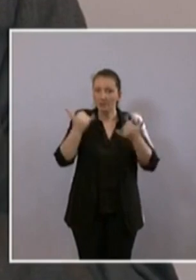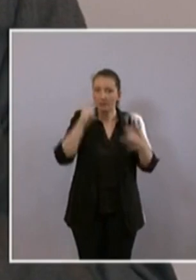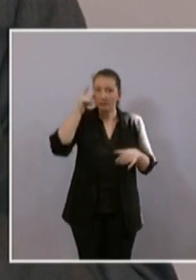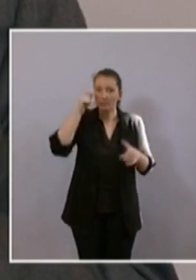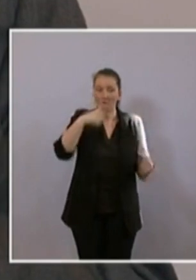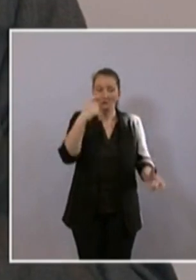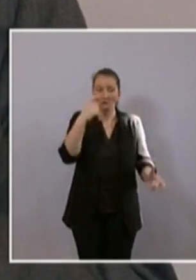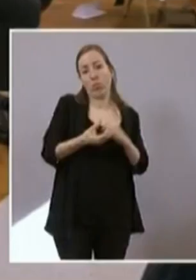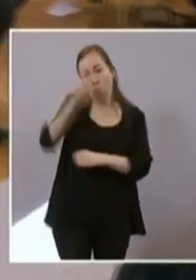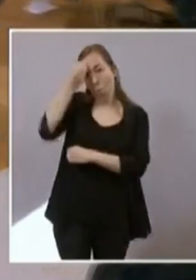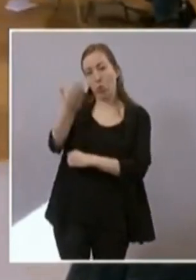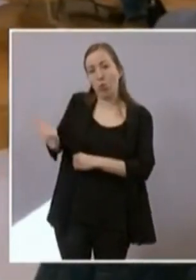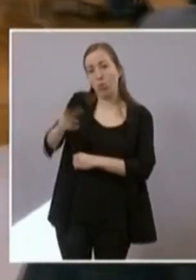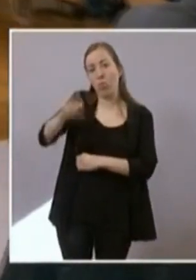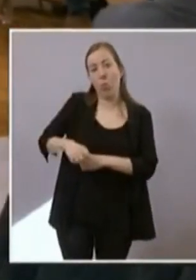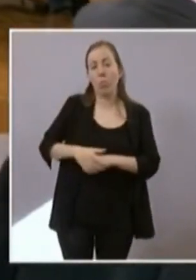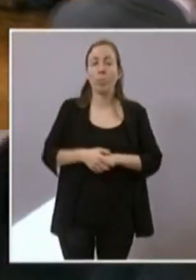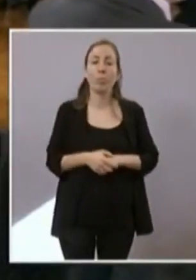on désingue la République.